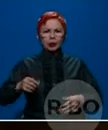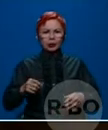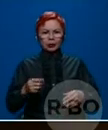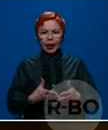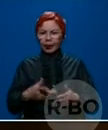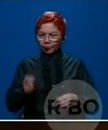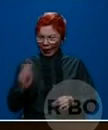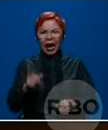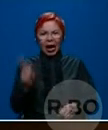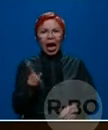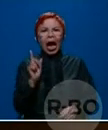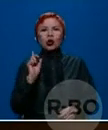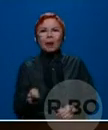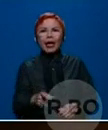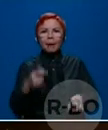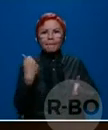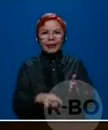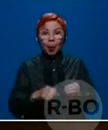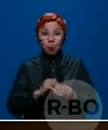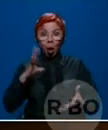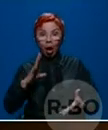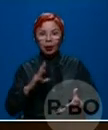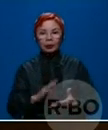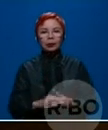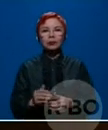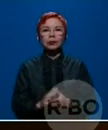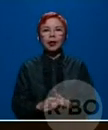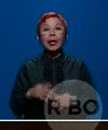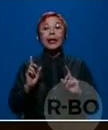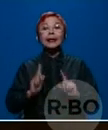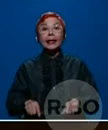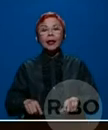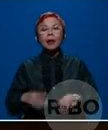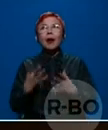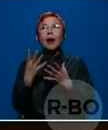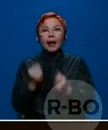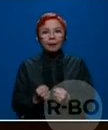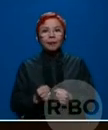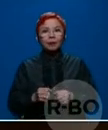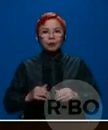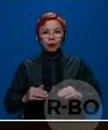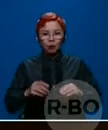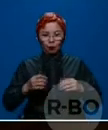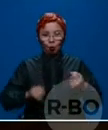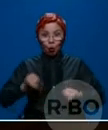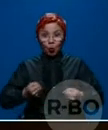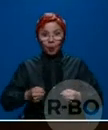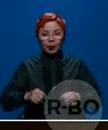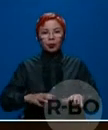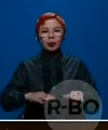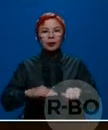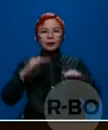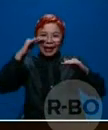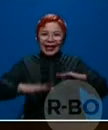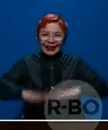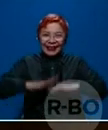berbayar dengan cara seperti itu maka pertumbuhan motor di Jakarta akan bisa kita tekan sekarang 4.500 motor